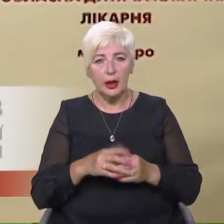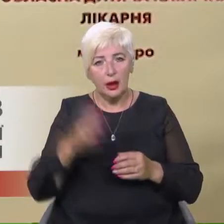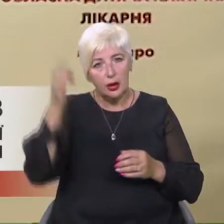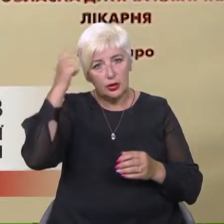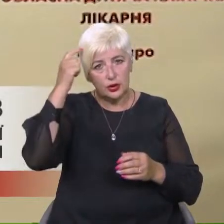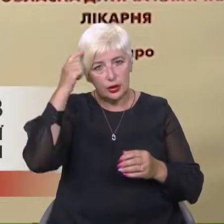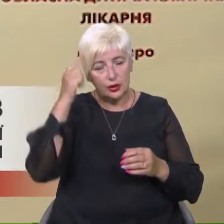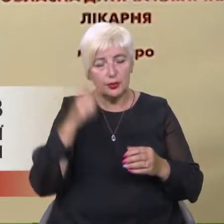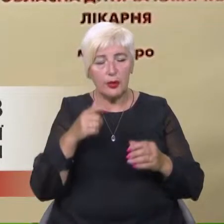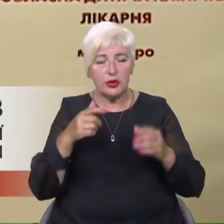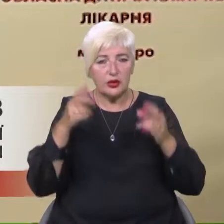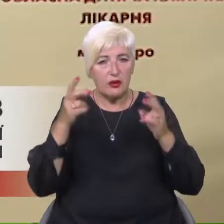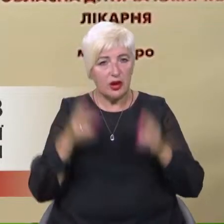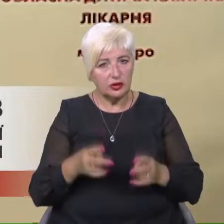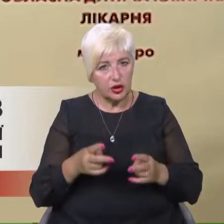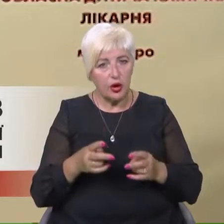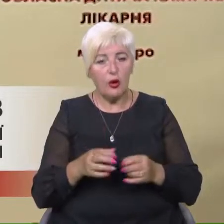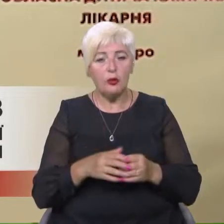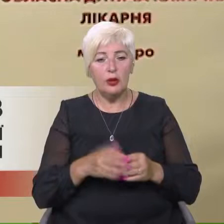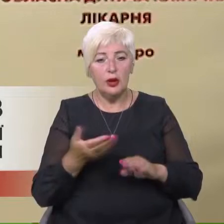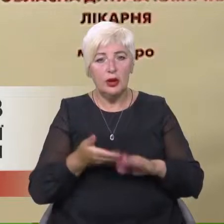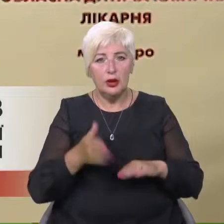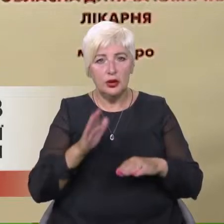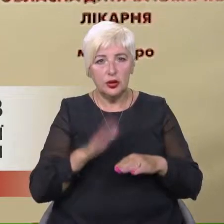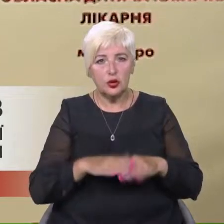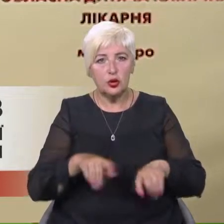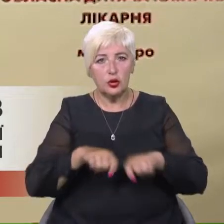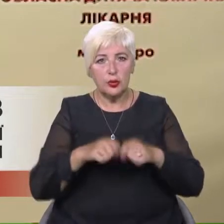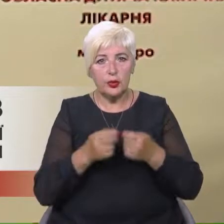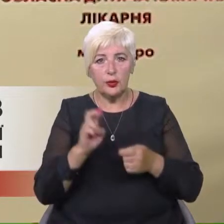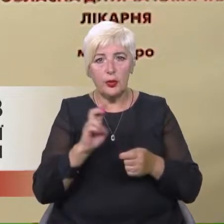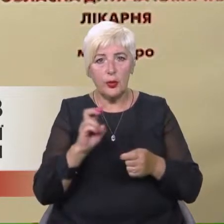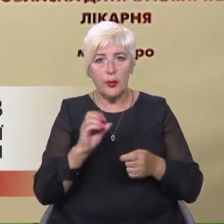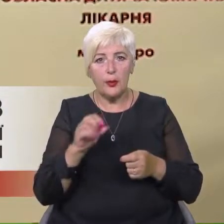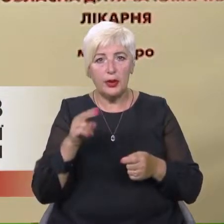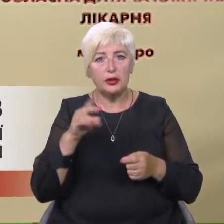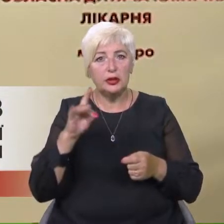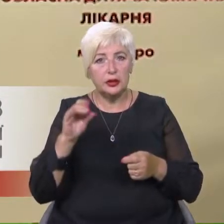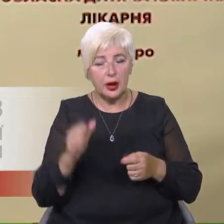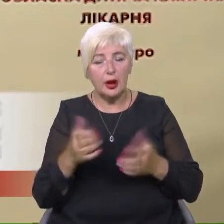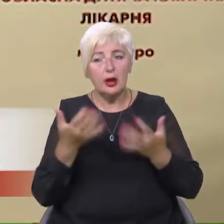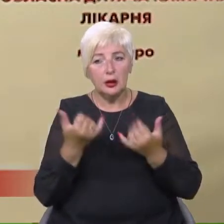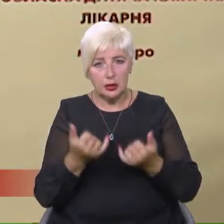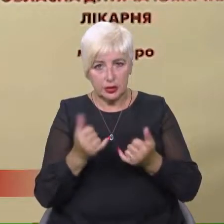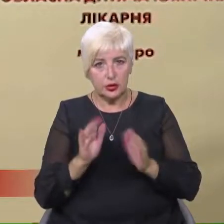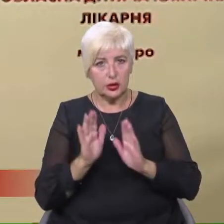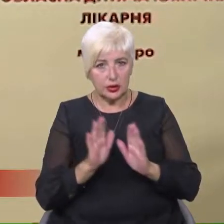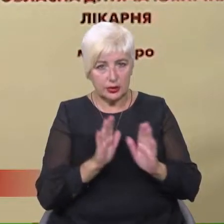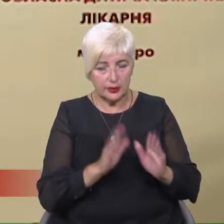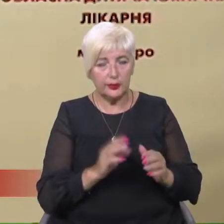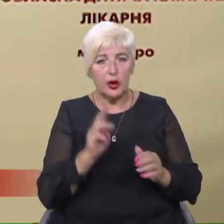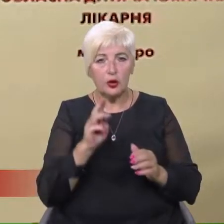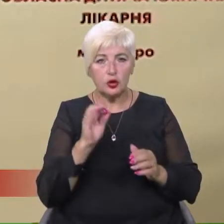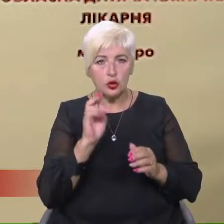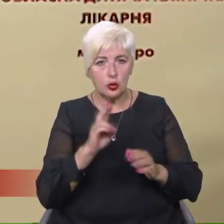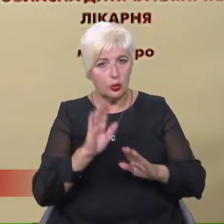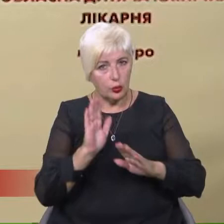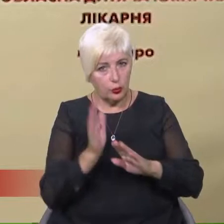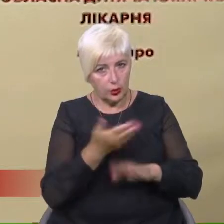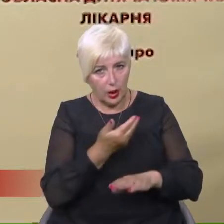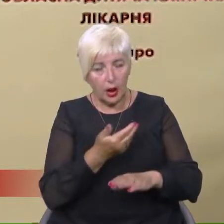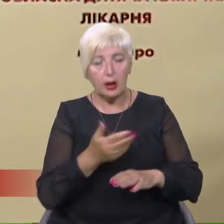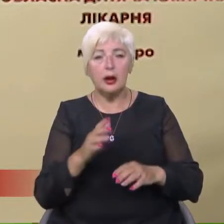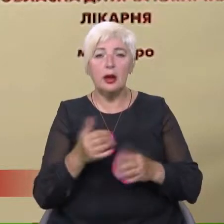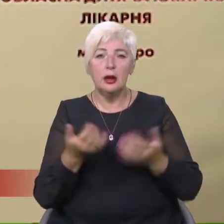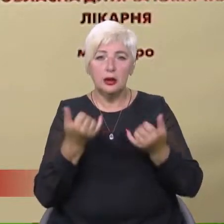Черепно-мозговая травма и тяжелый перелом бедра. Сейчас ребенок стабилизирован, явления шока купированы, и на данный момент